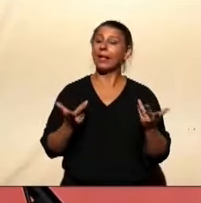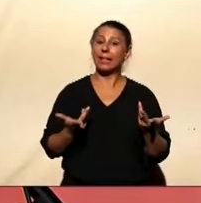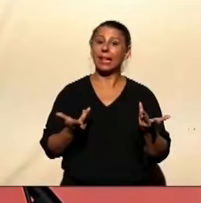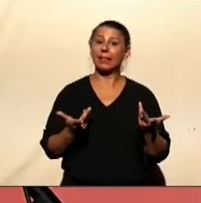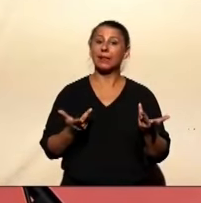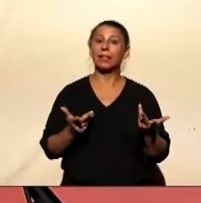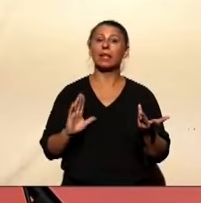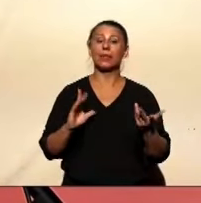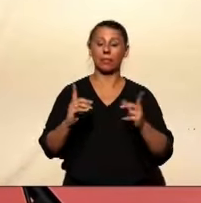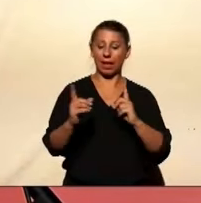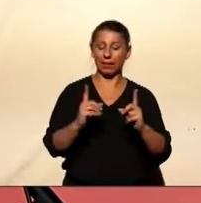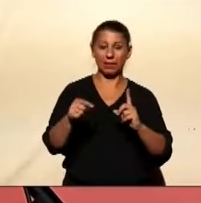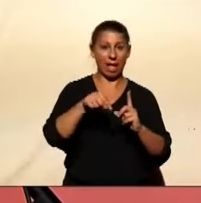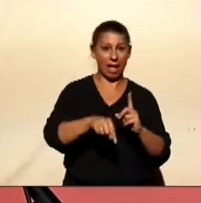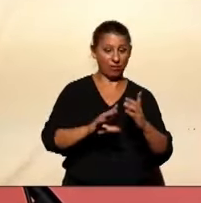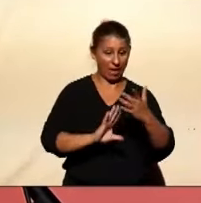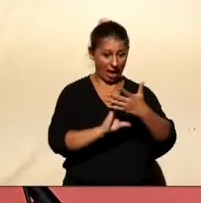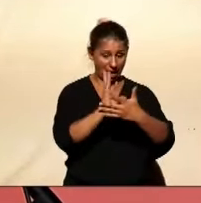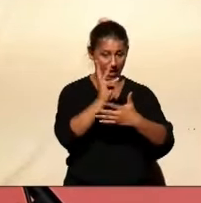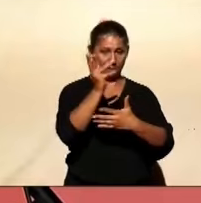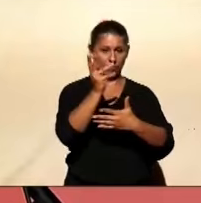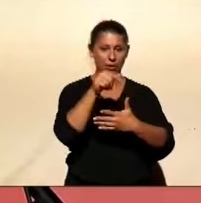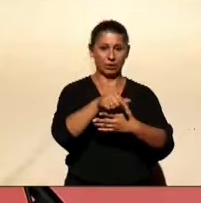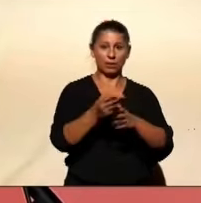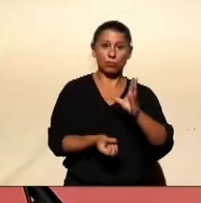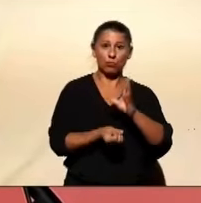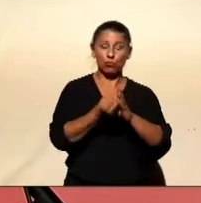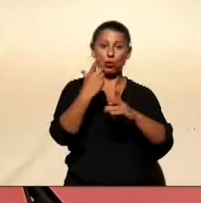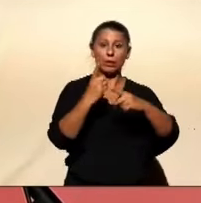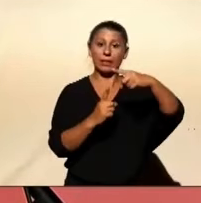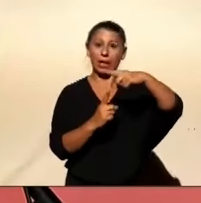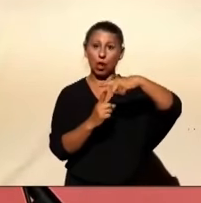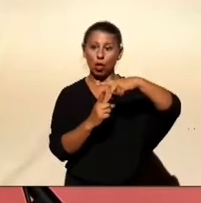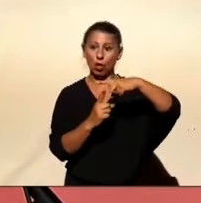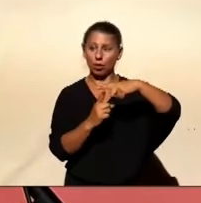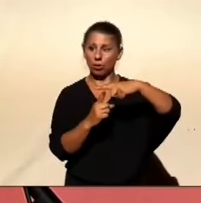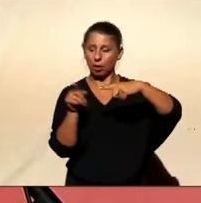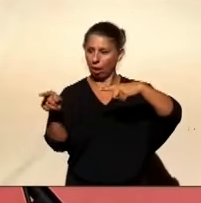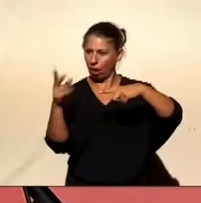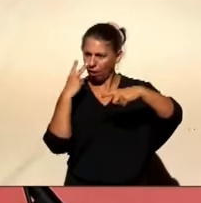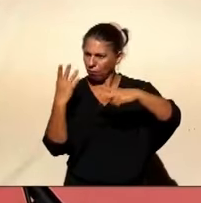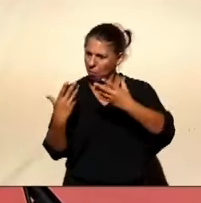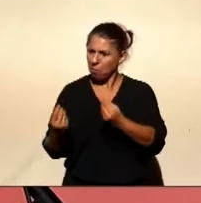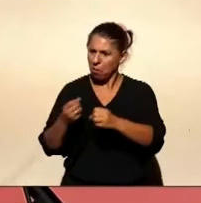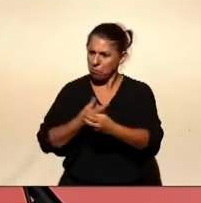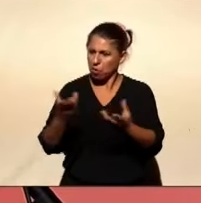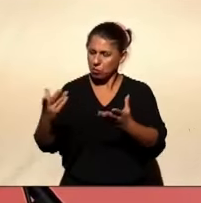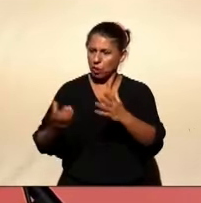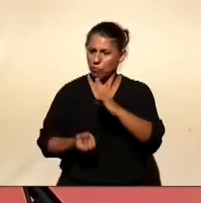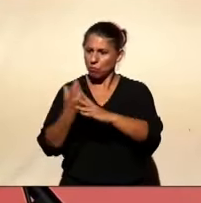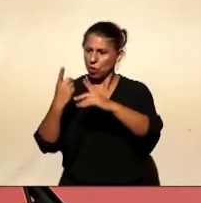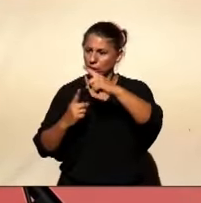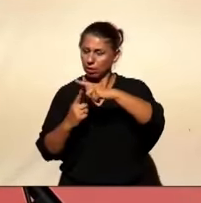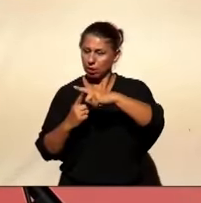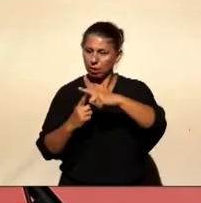δεν αντιστοιχίζεται αυτή η ανάπτυξη της νέας τεχνολογίας με αναβάθμιση της